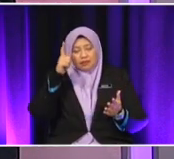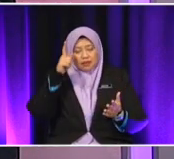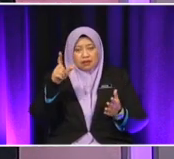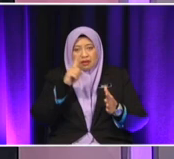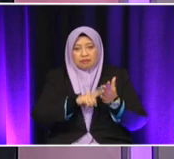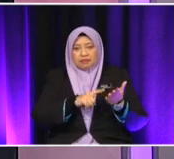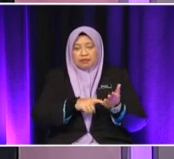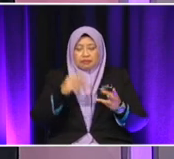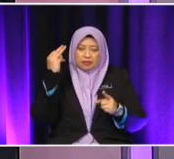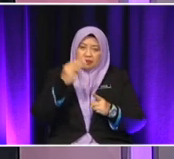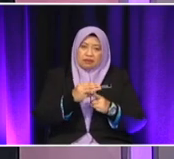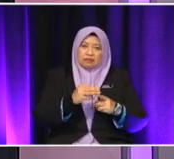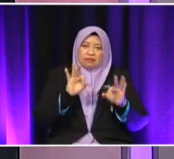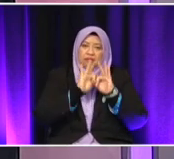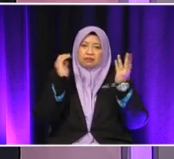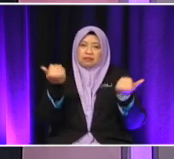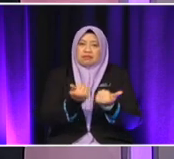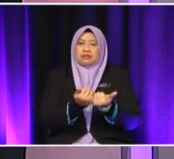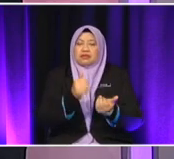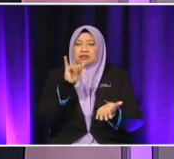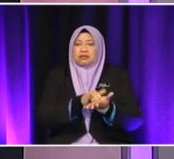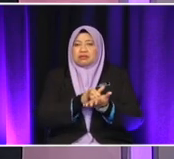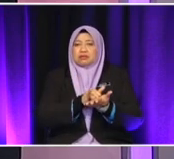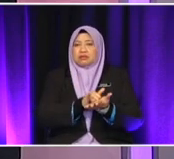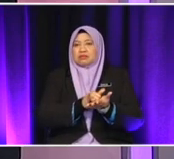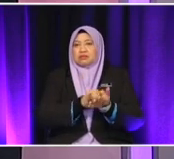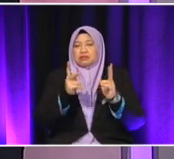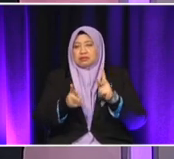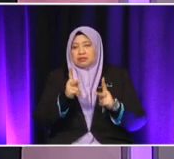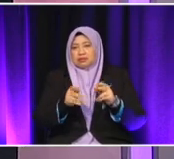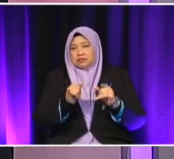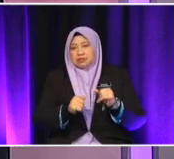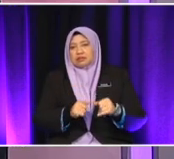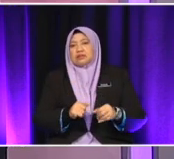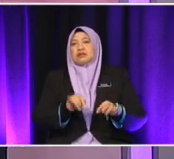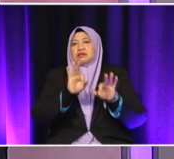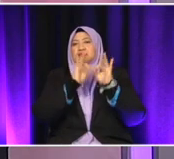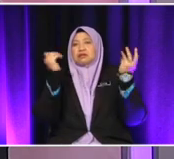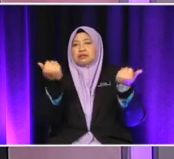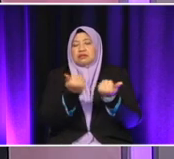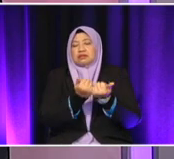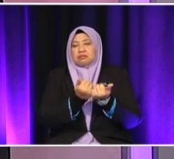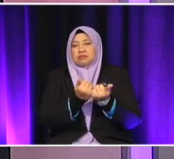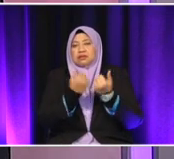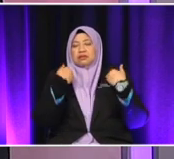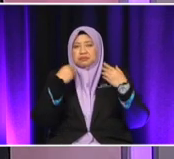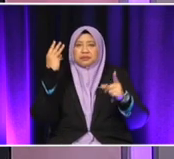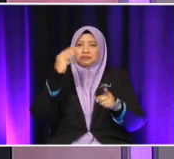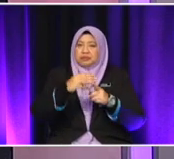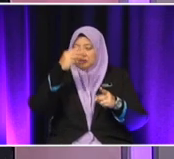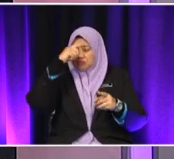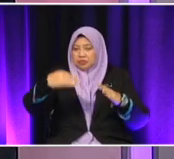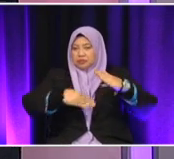Firma tersebut jika Firma mempunyai iman lama untuk memaksimumkan keuntungan biasanya